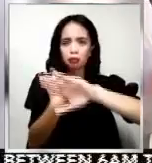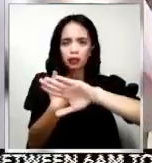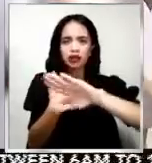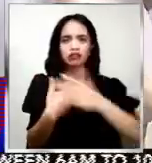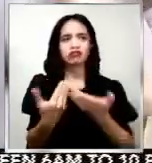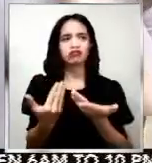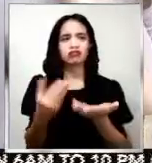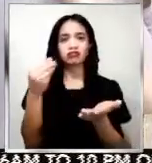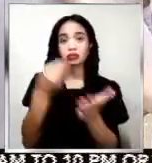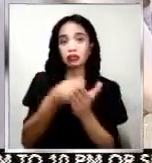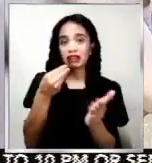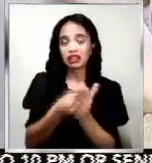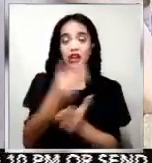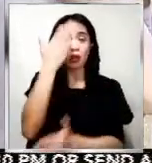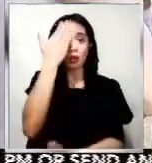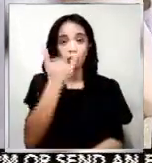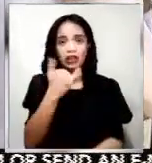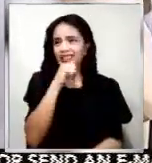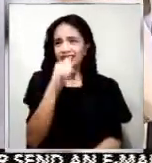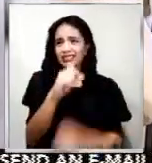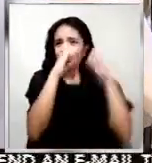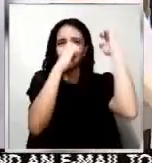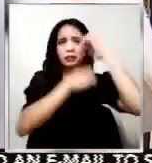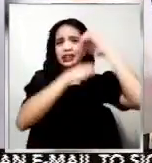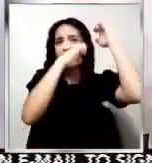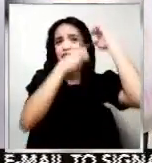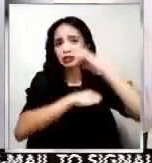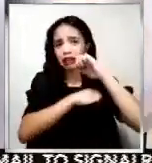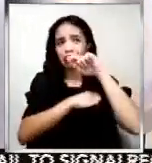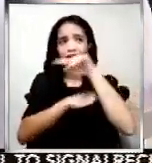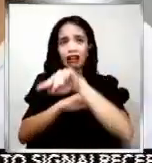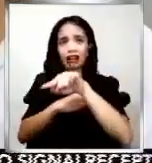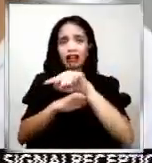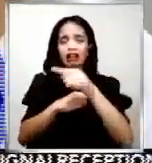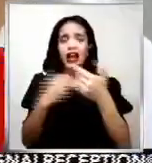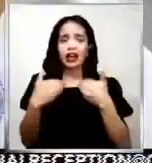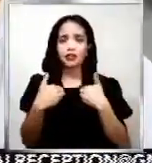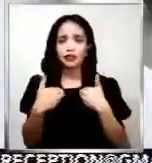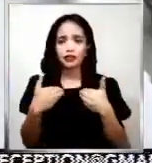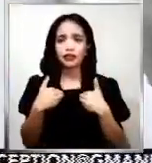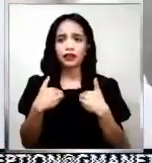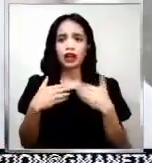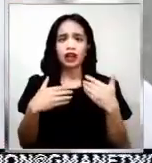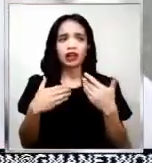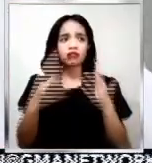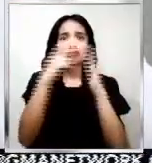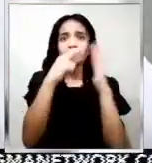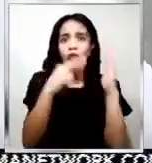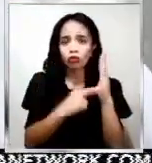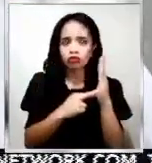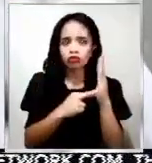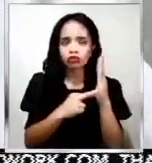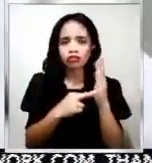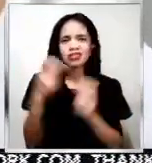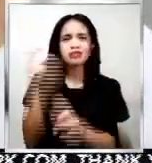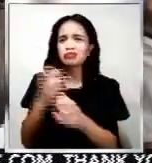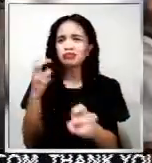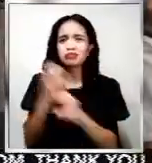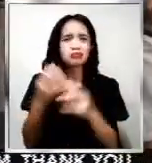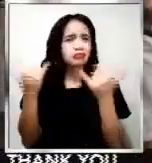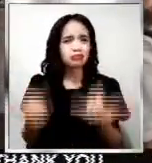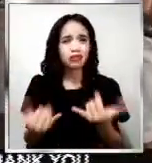po namin expect na lalabas po agad yung guidelines. Mahirapan din po kami ngayon kasi wala naman po kaming